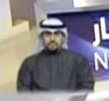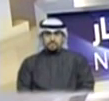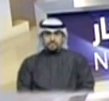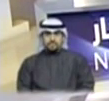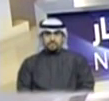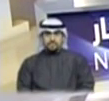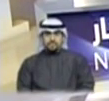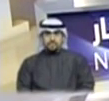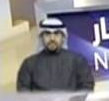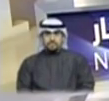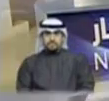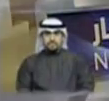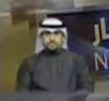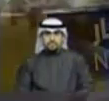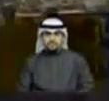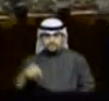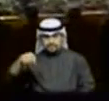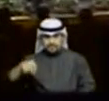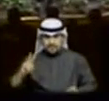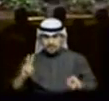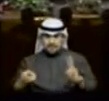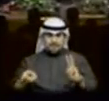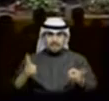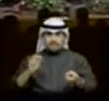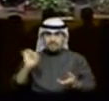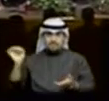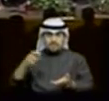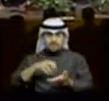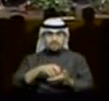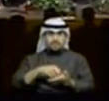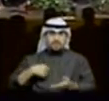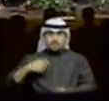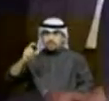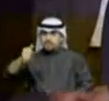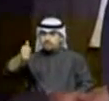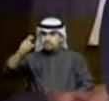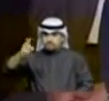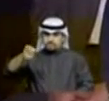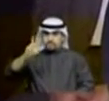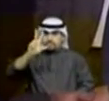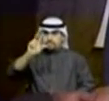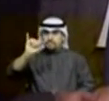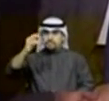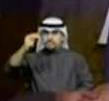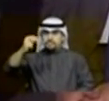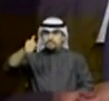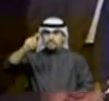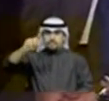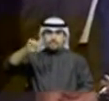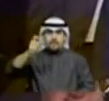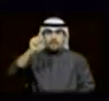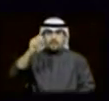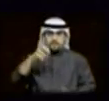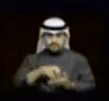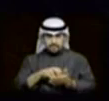في إطار احتفالات دار المعارف المصرية بمرور 125 عاما على إنشائها، نظمت بدار الأوبرا